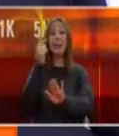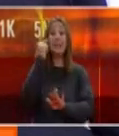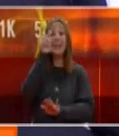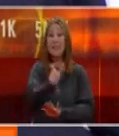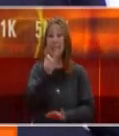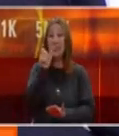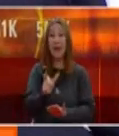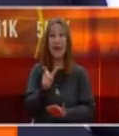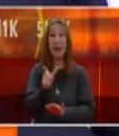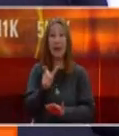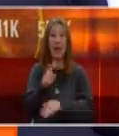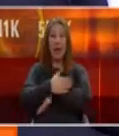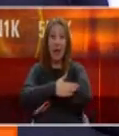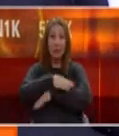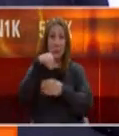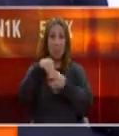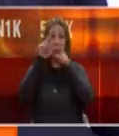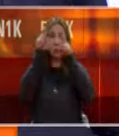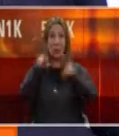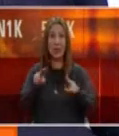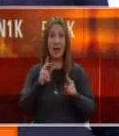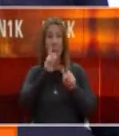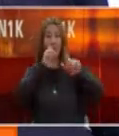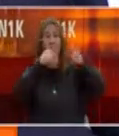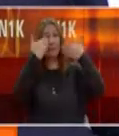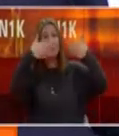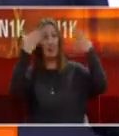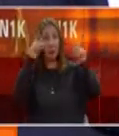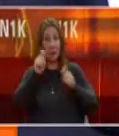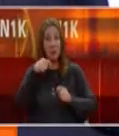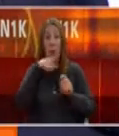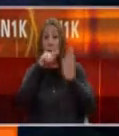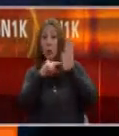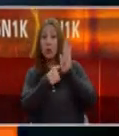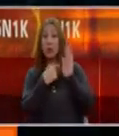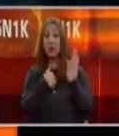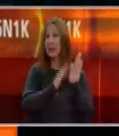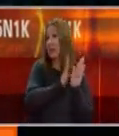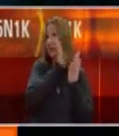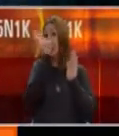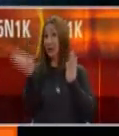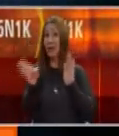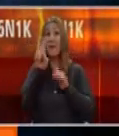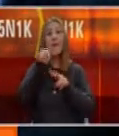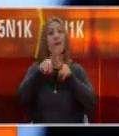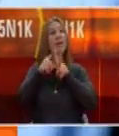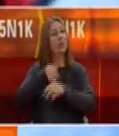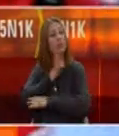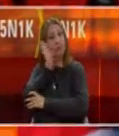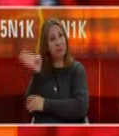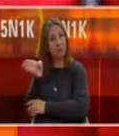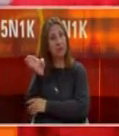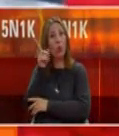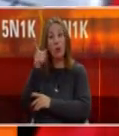yardım için uluslararası çağrı yapıldı. Biz o noktada zaten sahaya gittik. Yani Van'a gittik ve orada